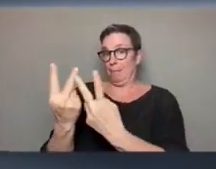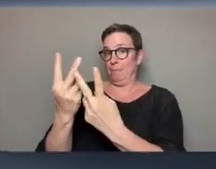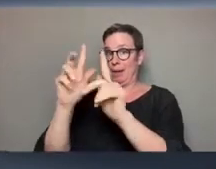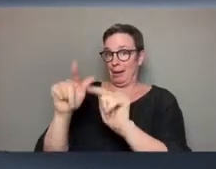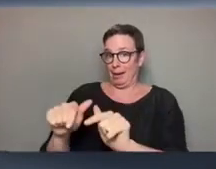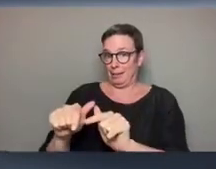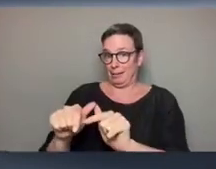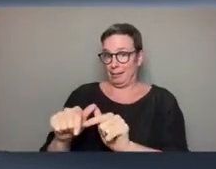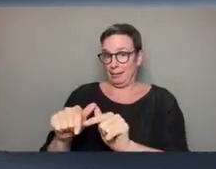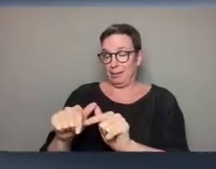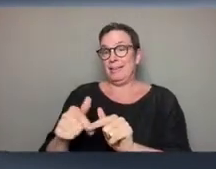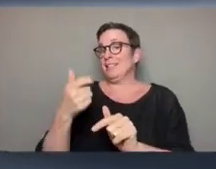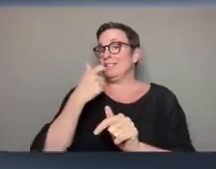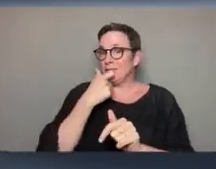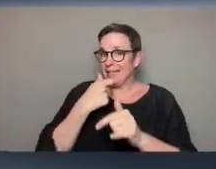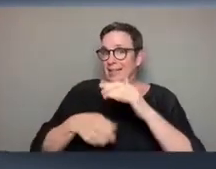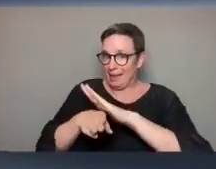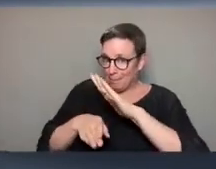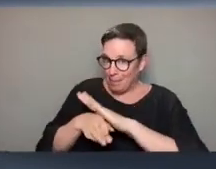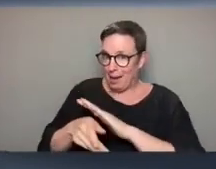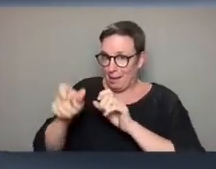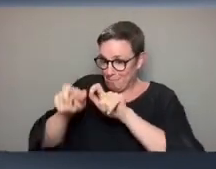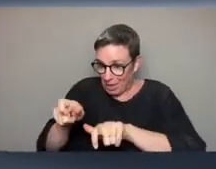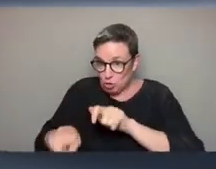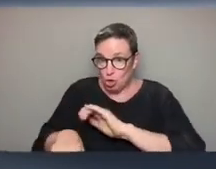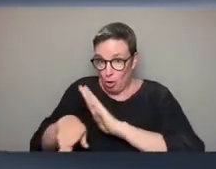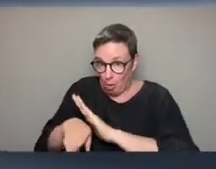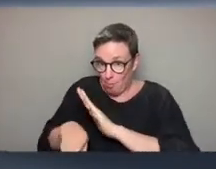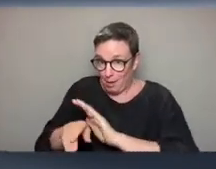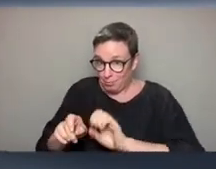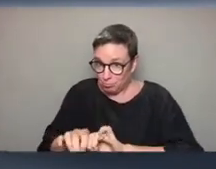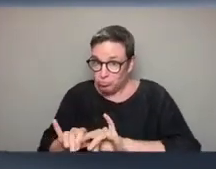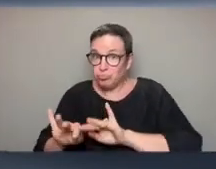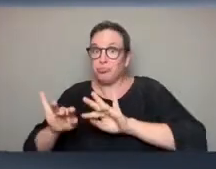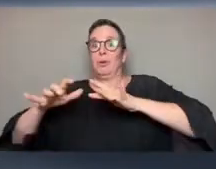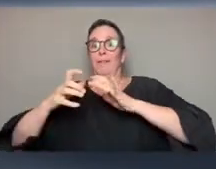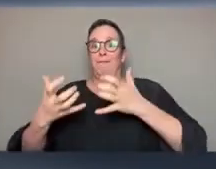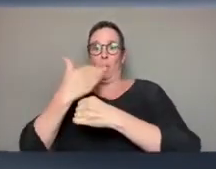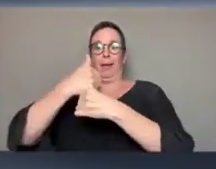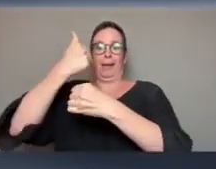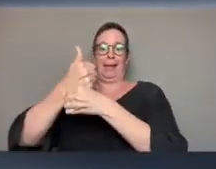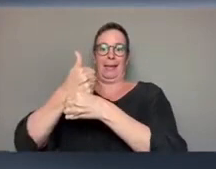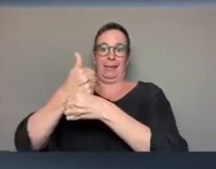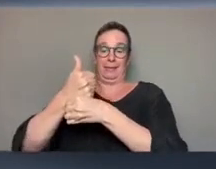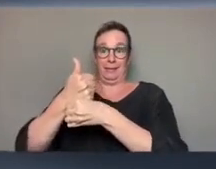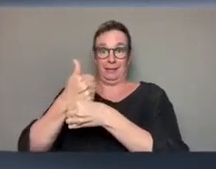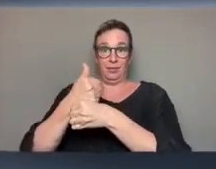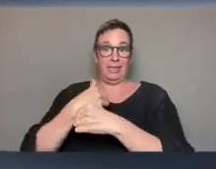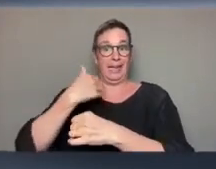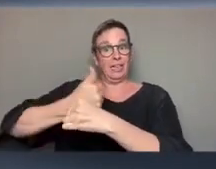de bottom-up. Et tous les 10 ans, la charte va être renouvelée.